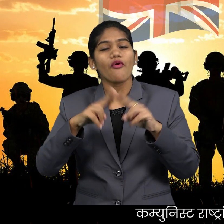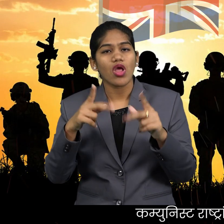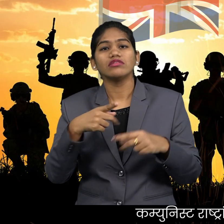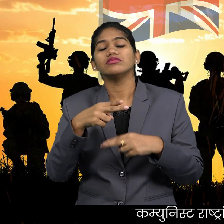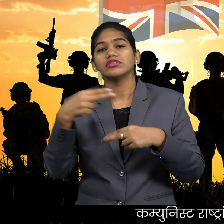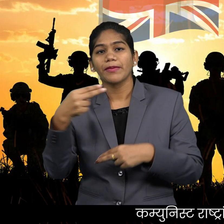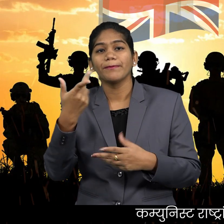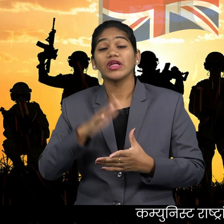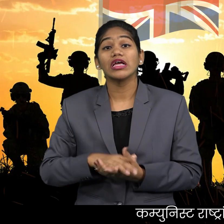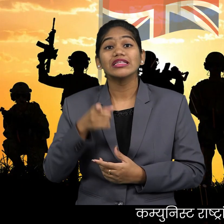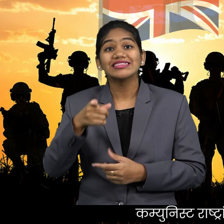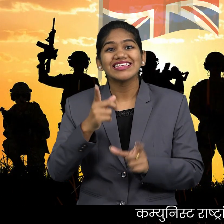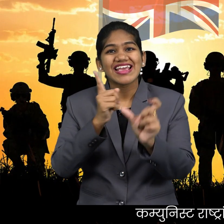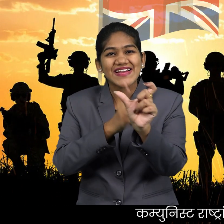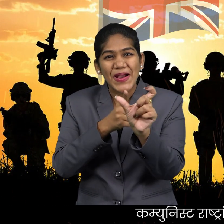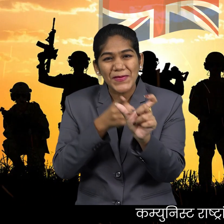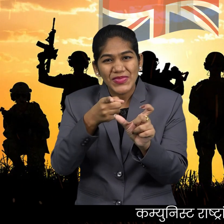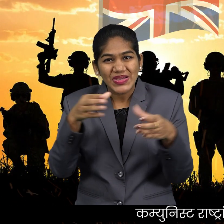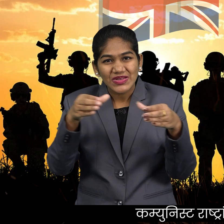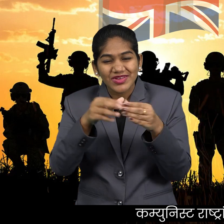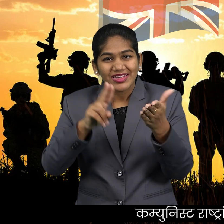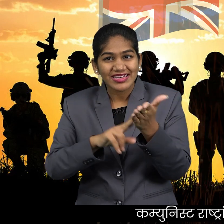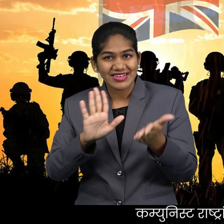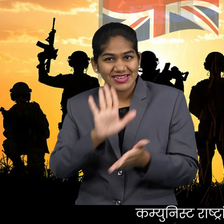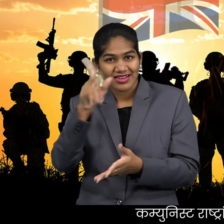कम्युनिस्ट राष्ट्रांनी वॉर्सा करार तयार केला.